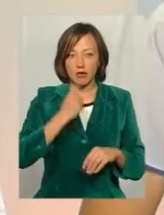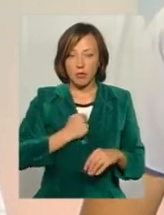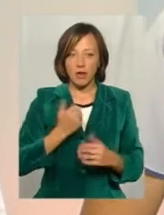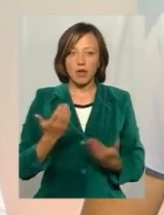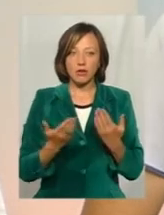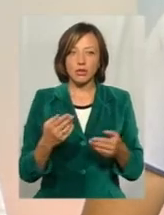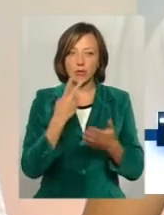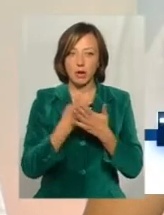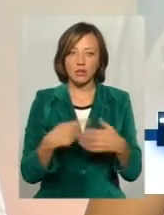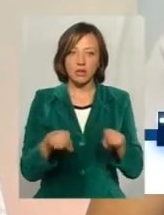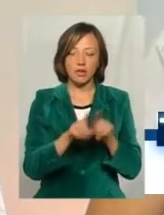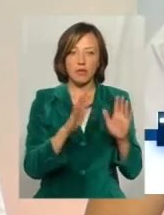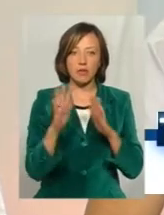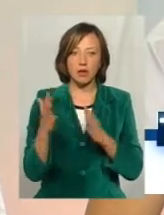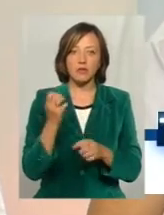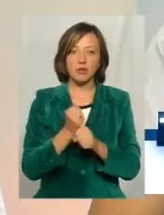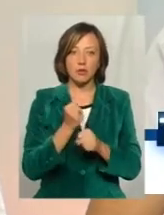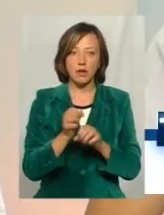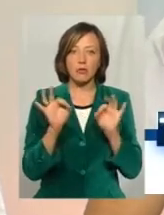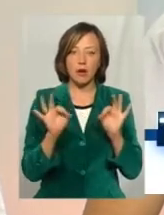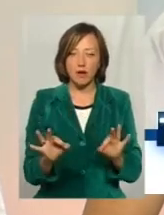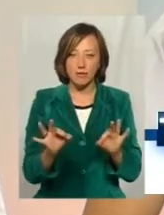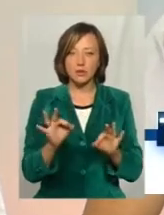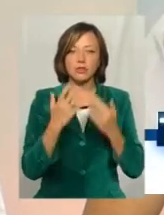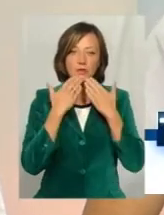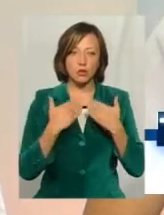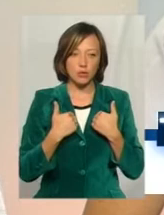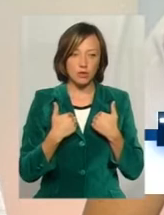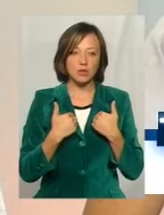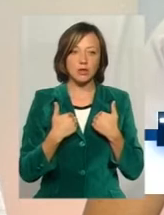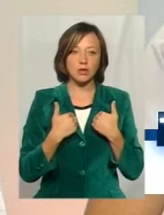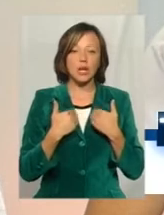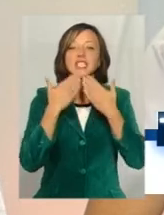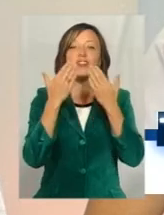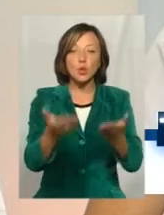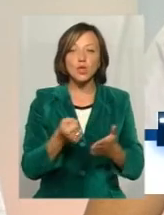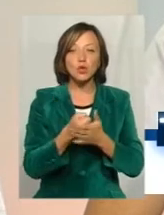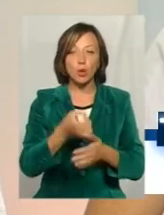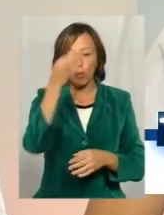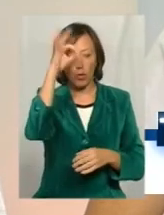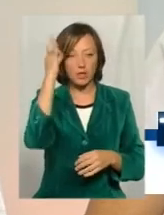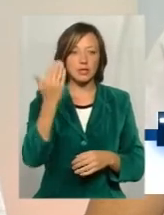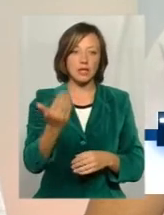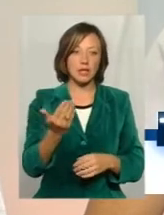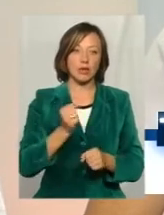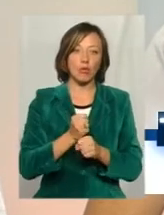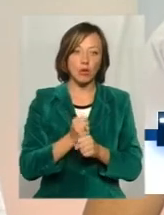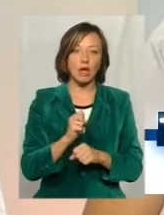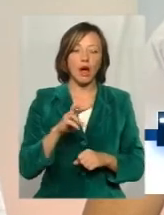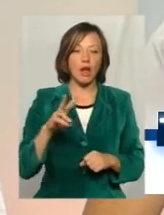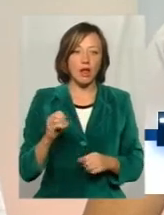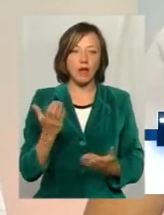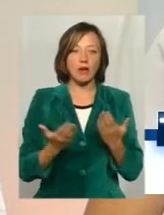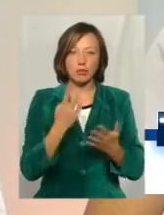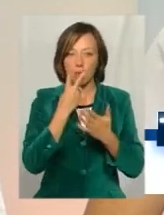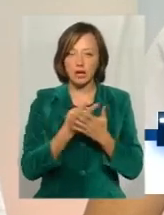якщо бачите дані випадки. Ви зробили досить правильно, що звернулися до Національної поліції. Це є їхня компетенція. Але якщо